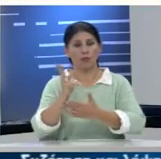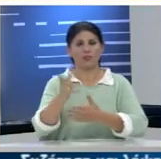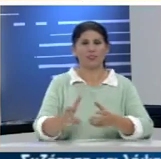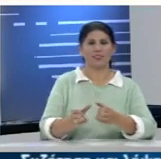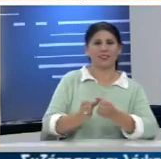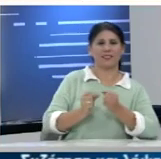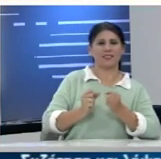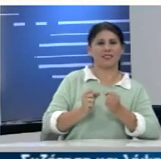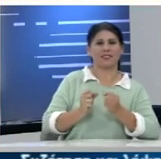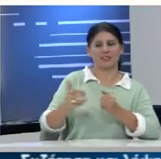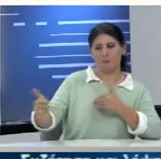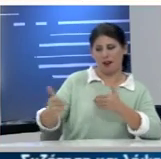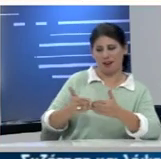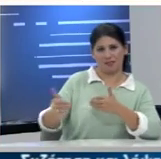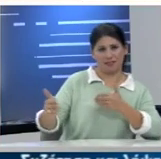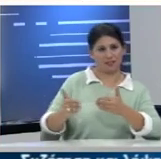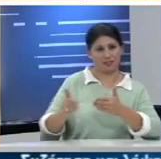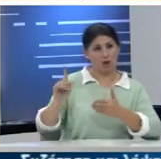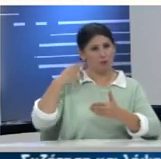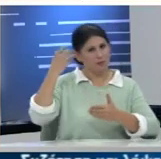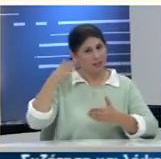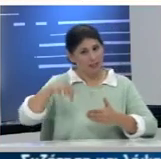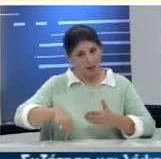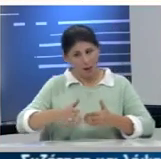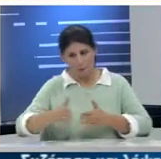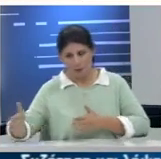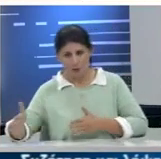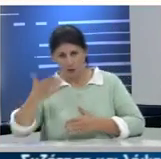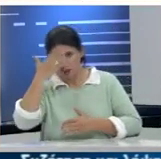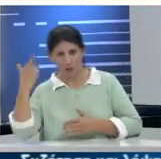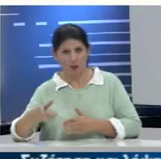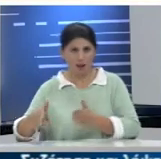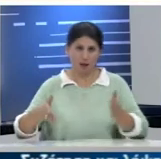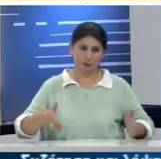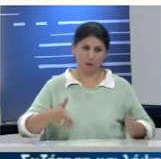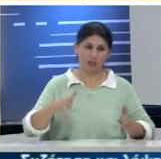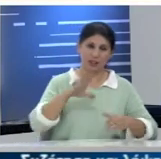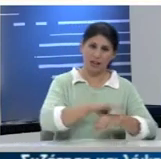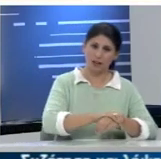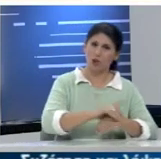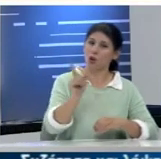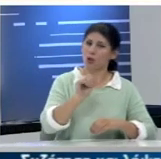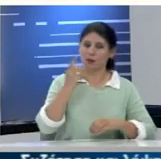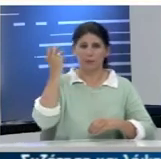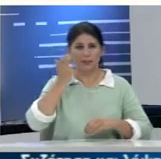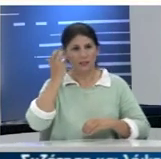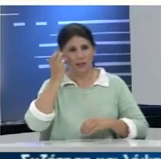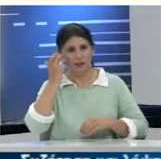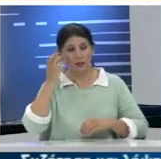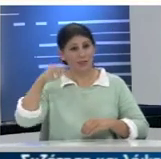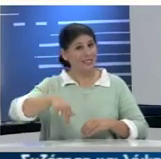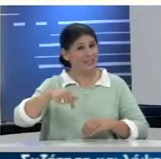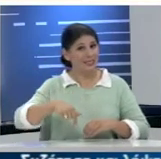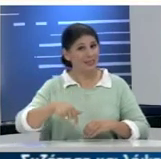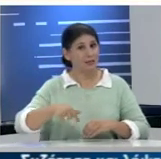συντηρητική παράταξη. Και όχι με την έννοια ότι από εδώ είναι η αθώοι και από εκεί είναι η ένοχοι, αλλά με την έννοια ότι